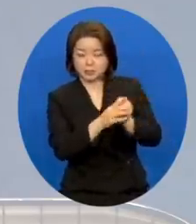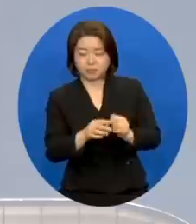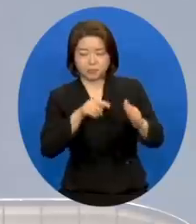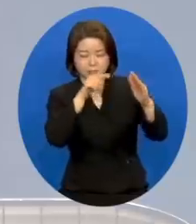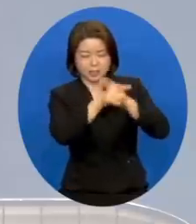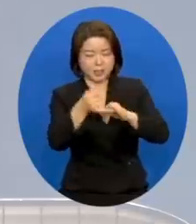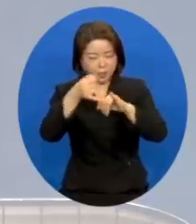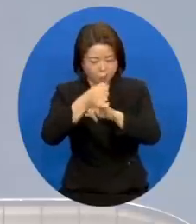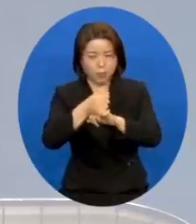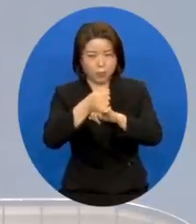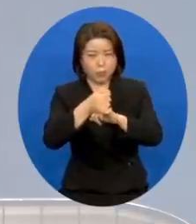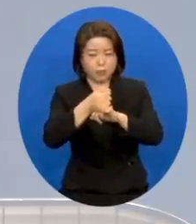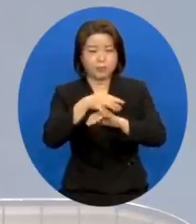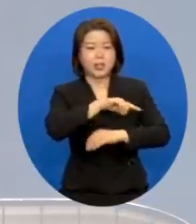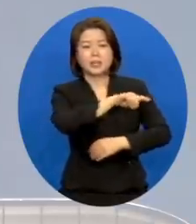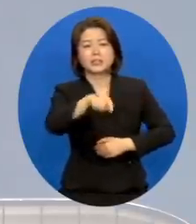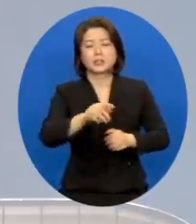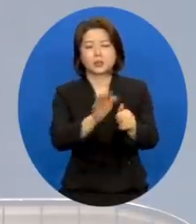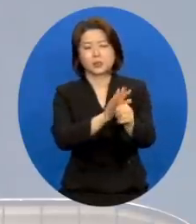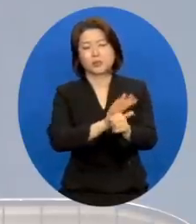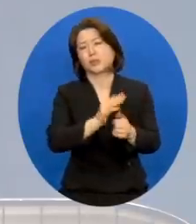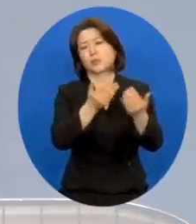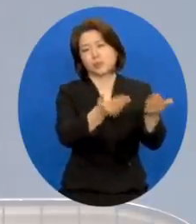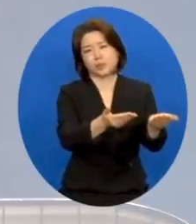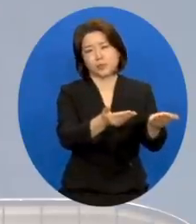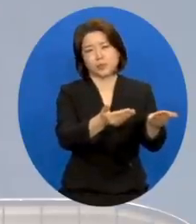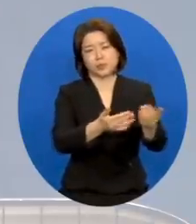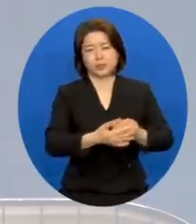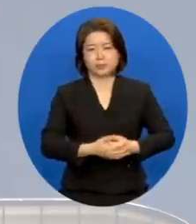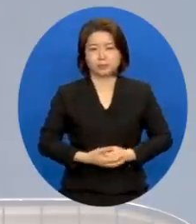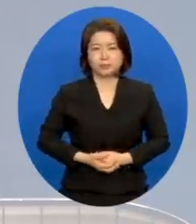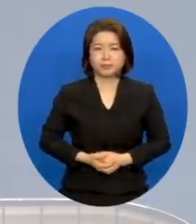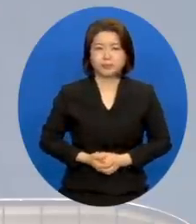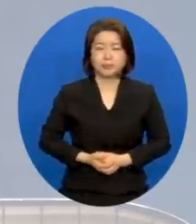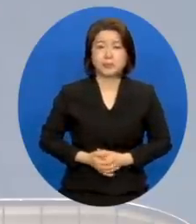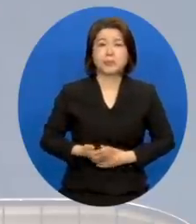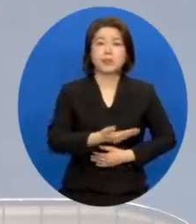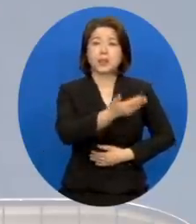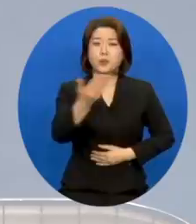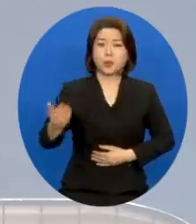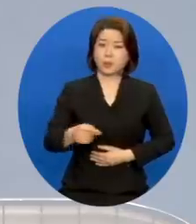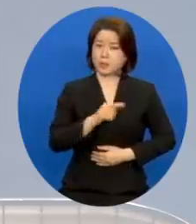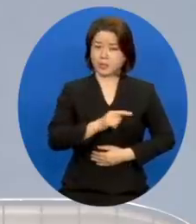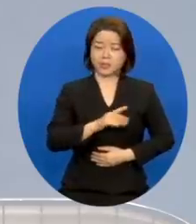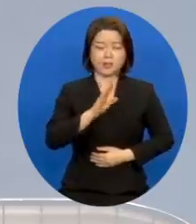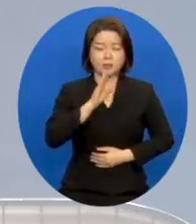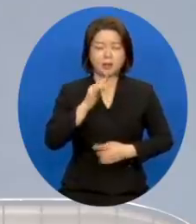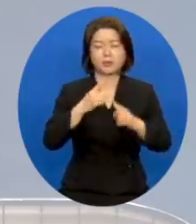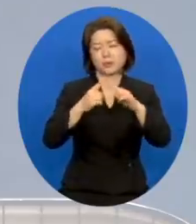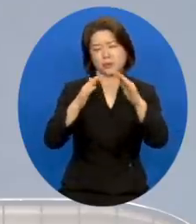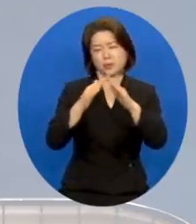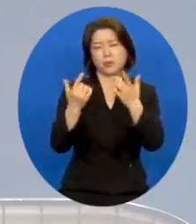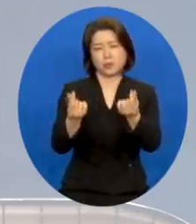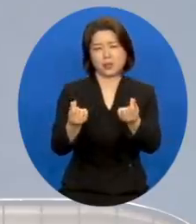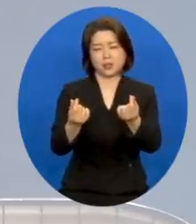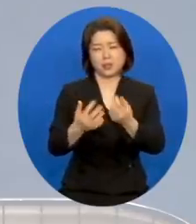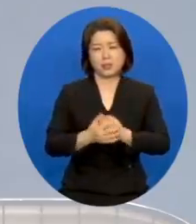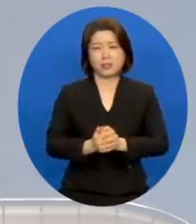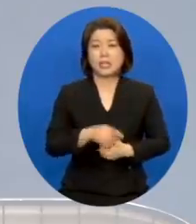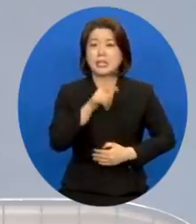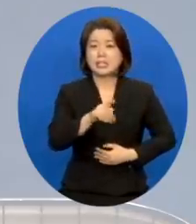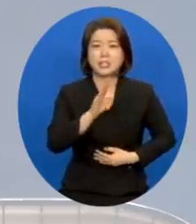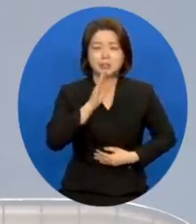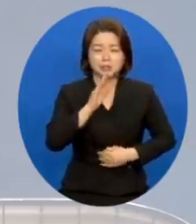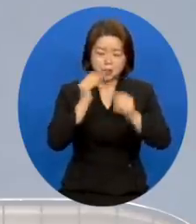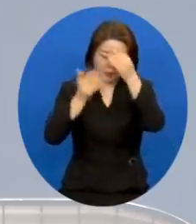그들을 위로 해 주었다는 거예요 여러분 이것이 바로 교회입니다 그리고 이것이